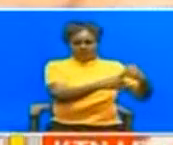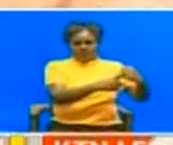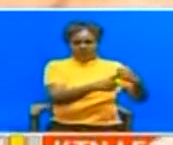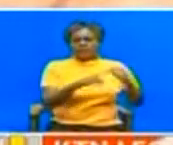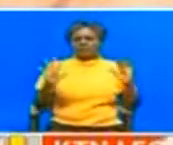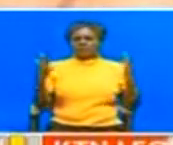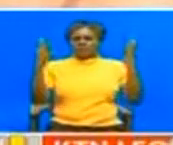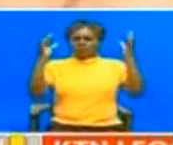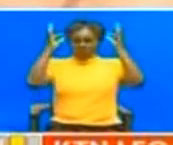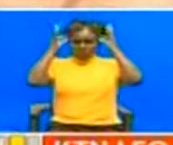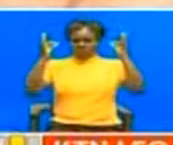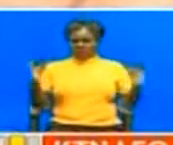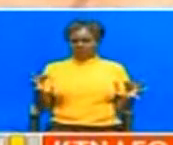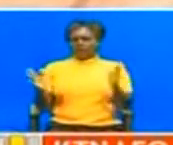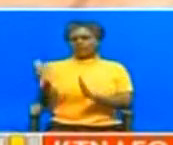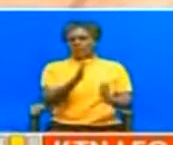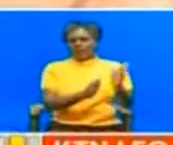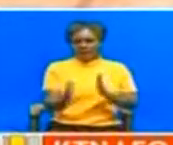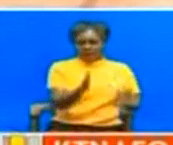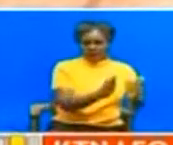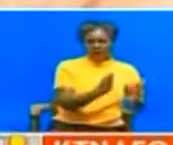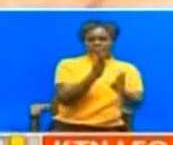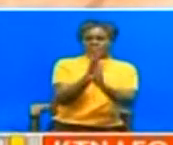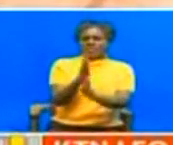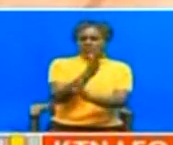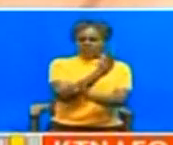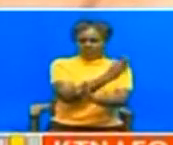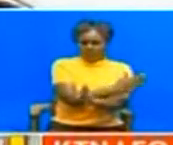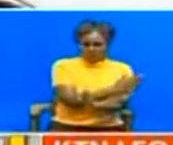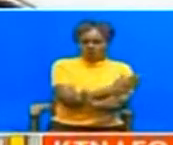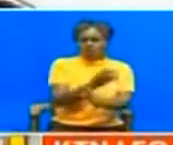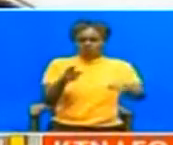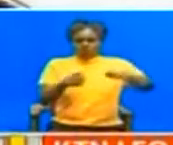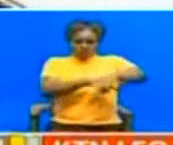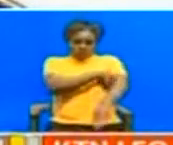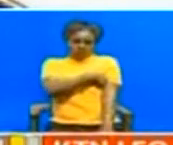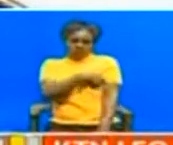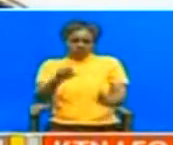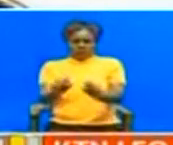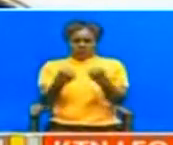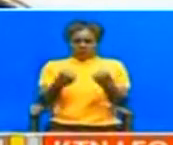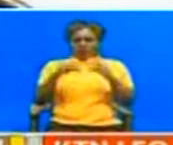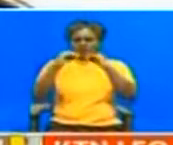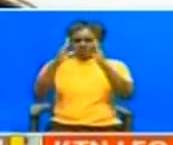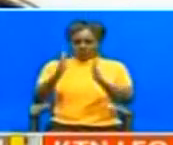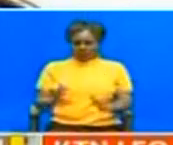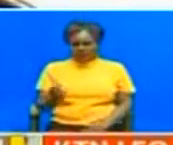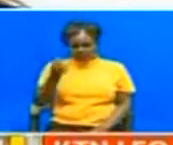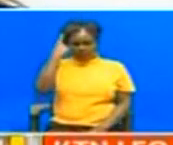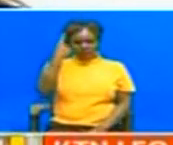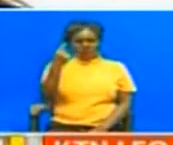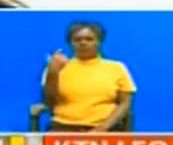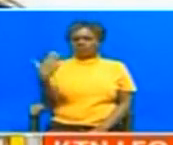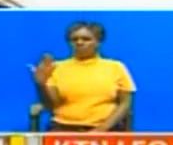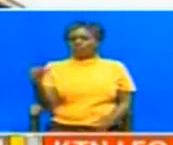ya kuolewa kwake ilikuwa imepangwa kufanyika kabla ya chifu huyo kumwokoa. Walipoelewa kwamba kumbe mambo